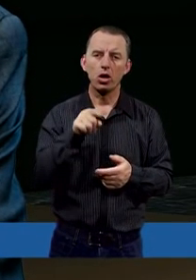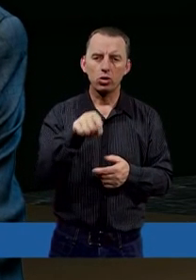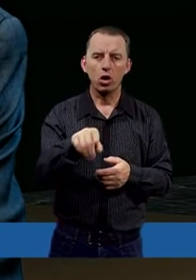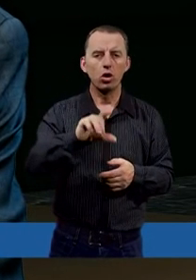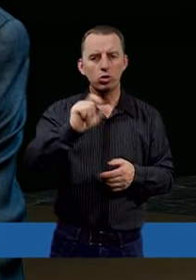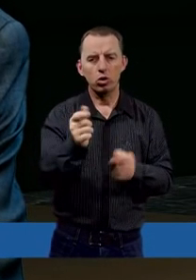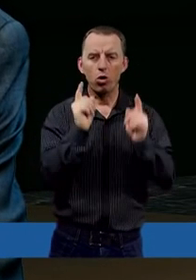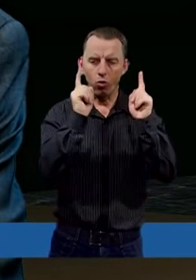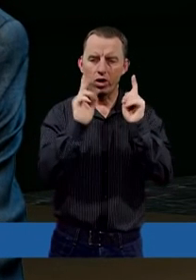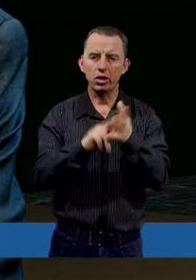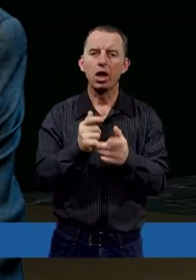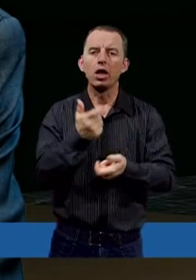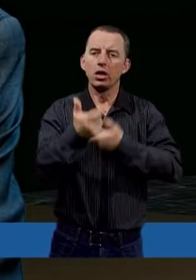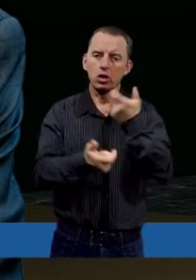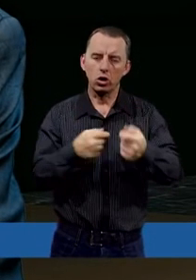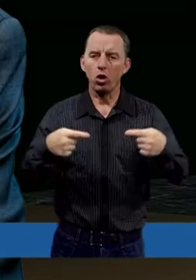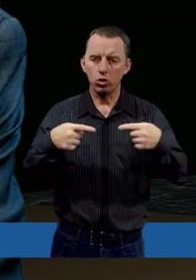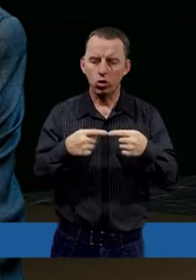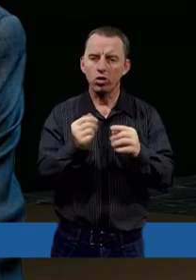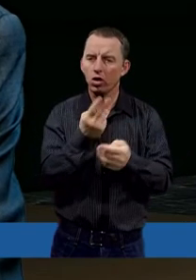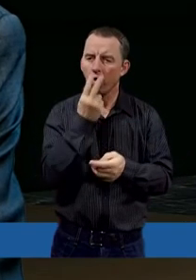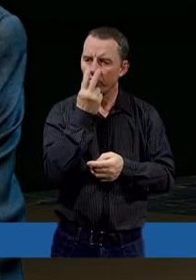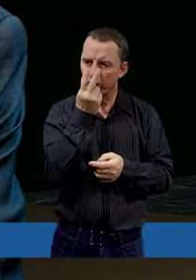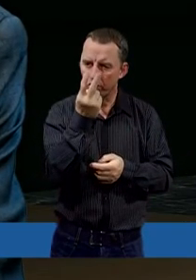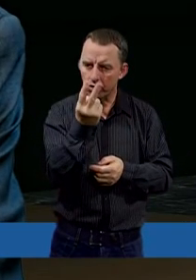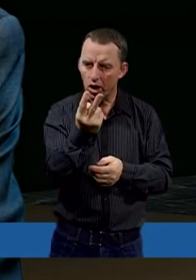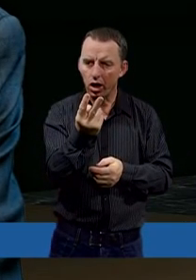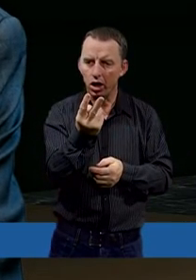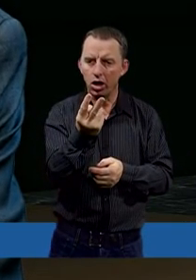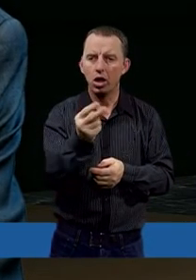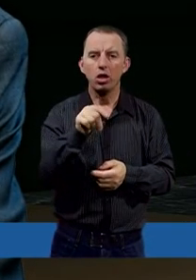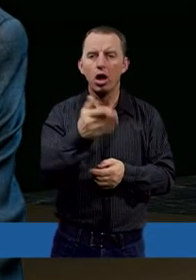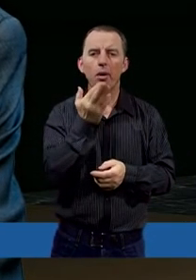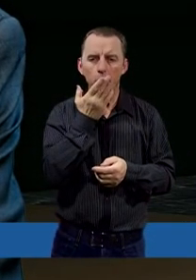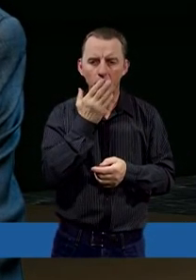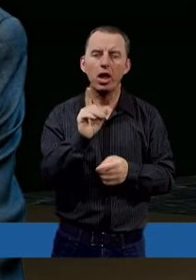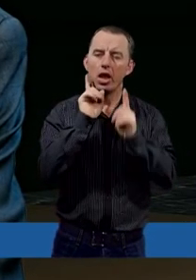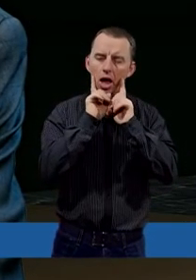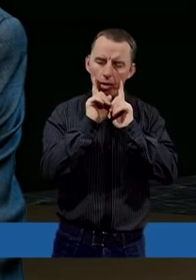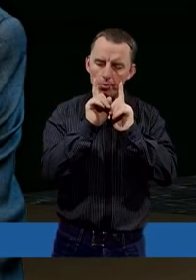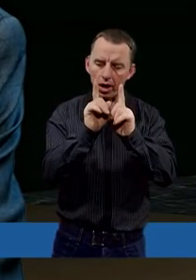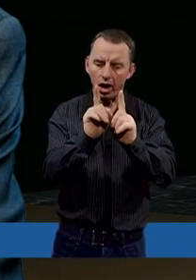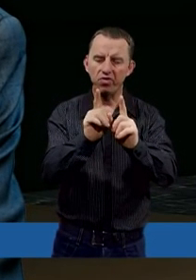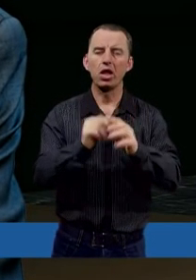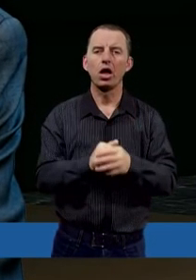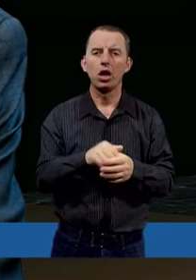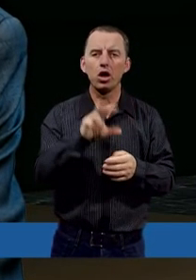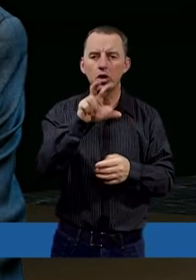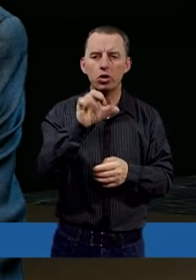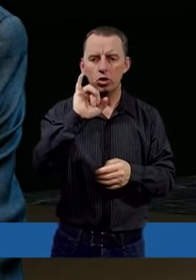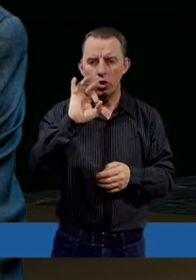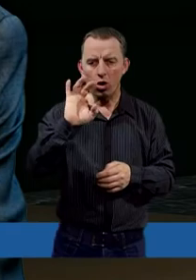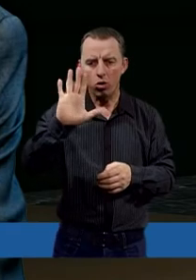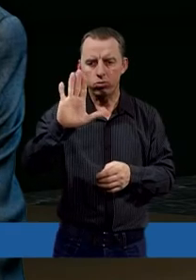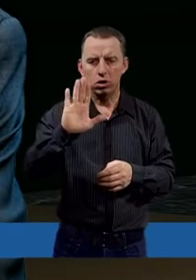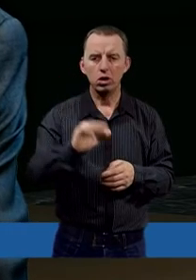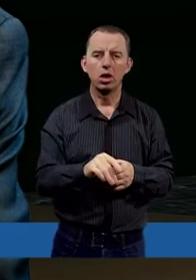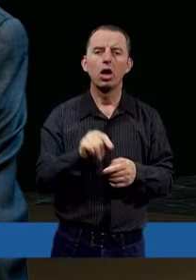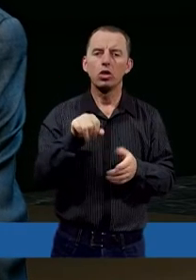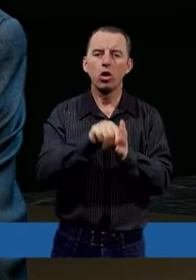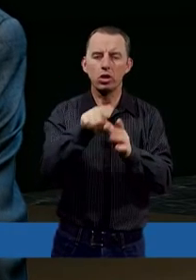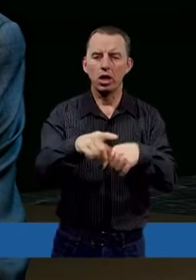to, co uważali za stosowne, to, co widzieli, to o tym mówili. Ale tak naprawdę Job do